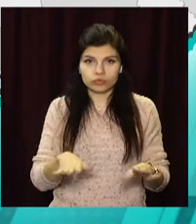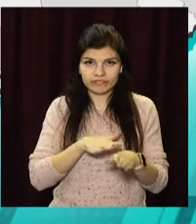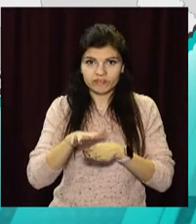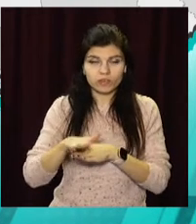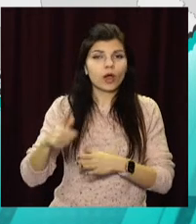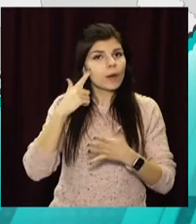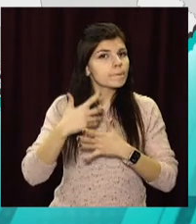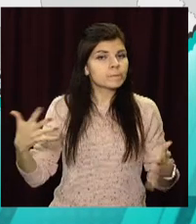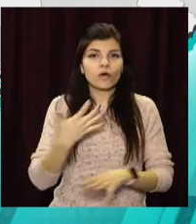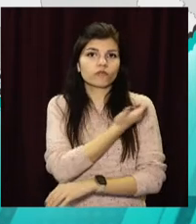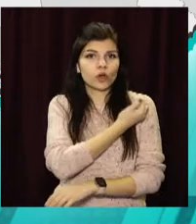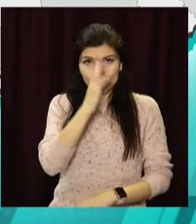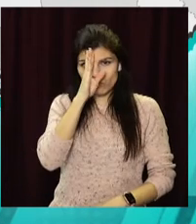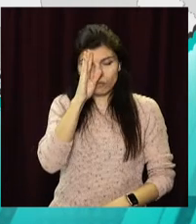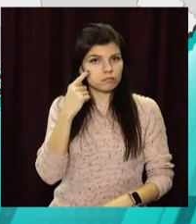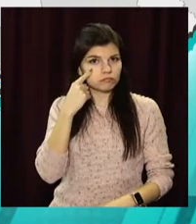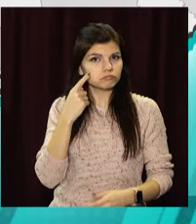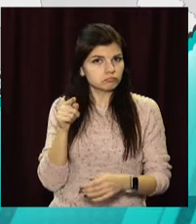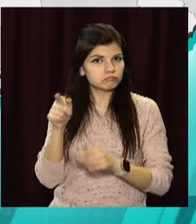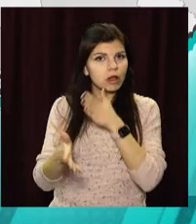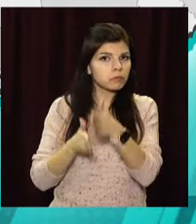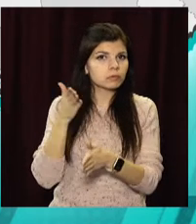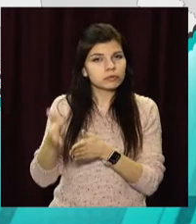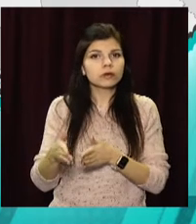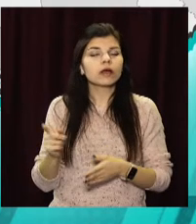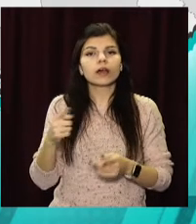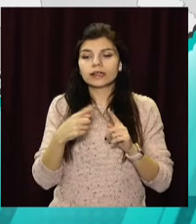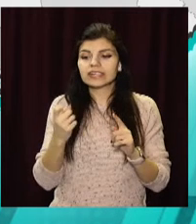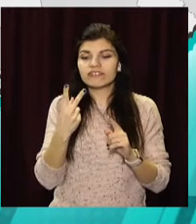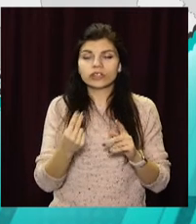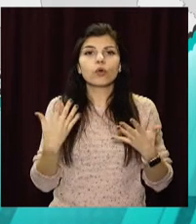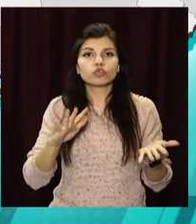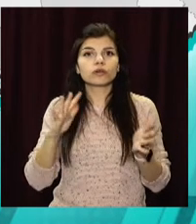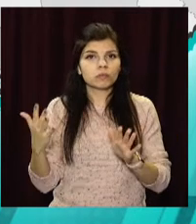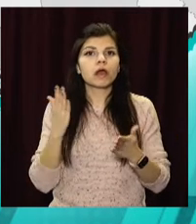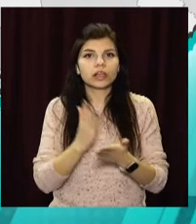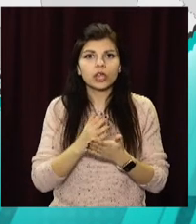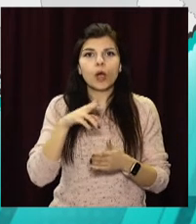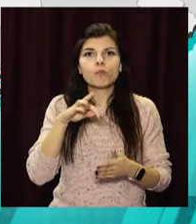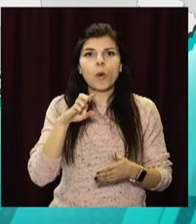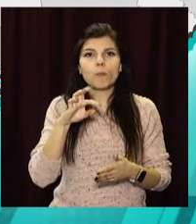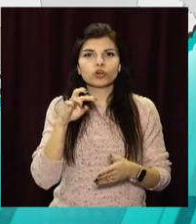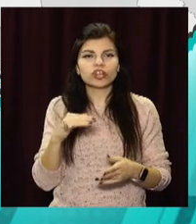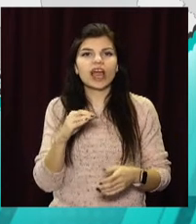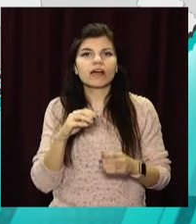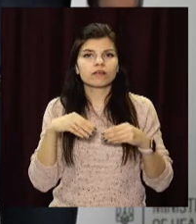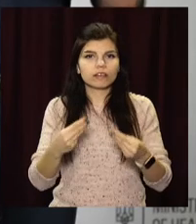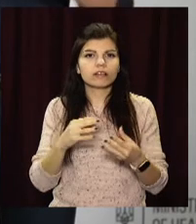за підрахунками вакцинуються чоловіки. Крім того, за два дні вже встигли зафіксувати випадки побічних ефектів на вакцину.